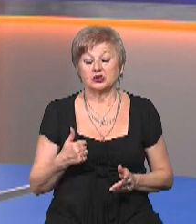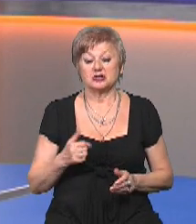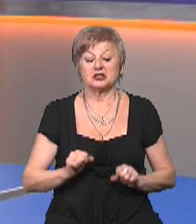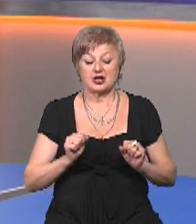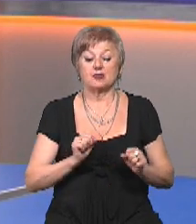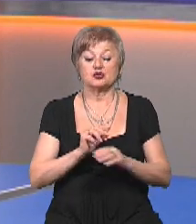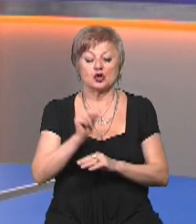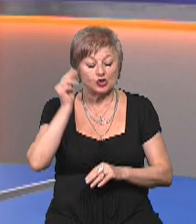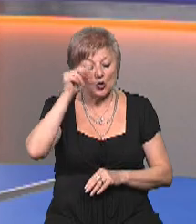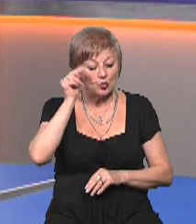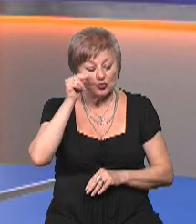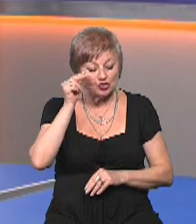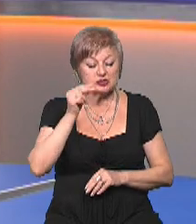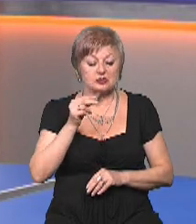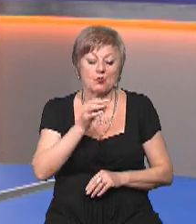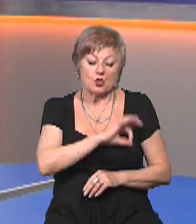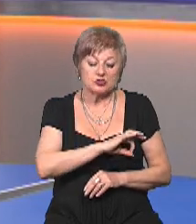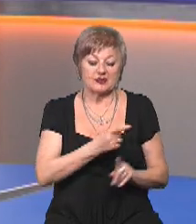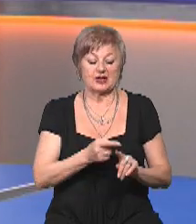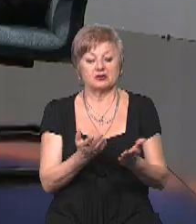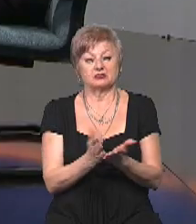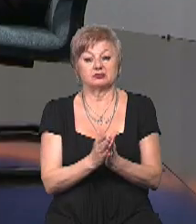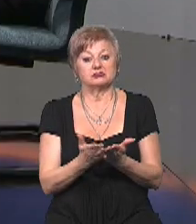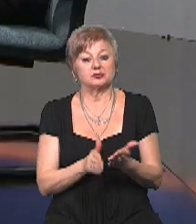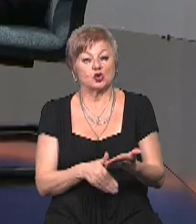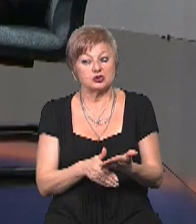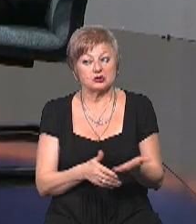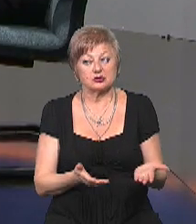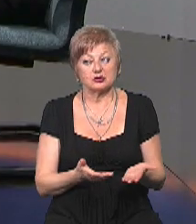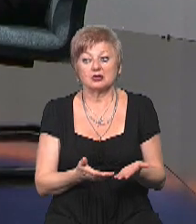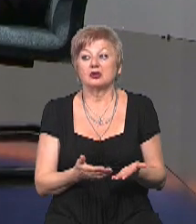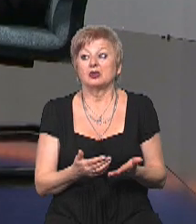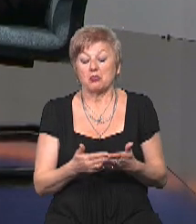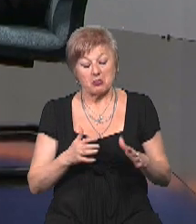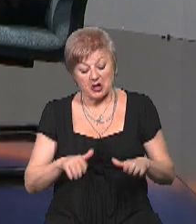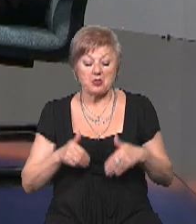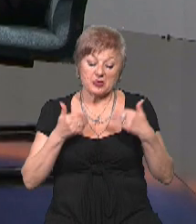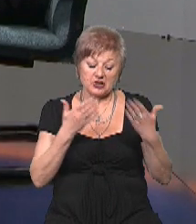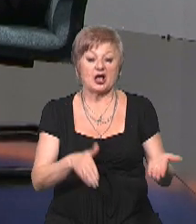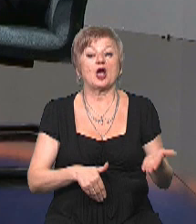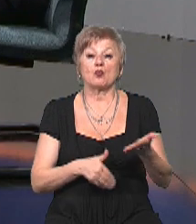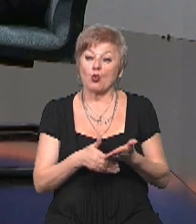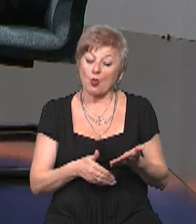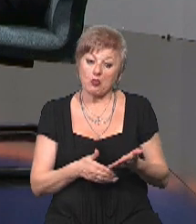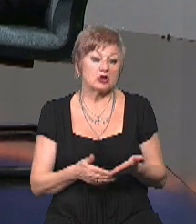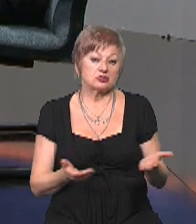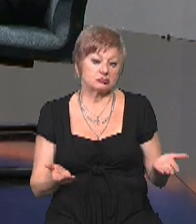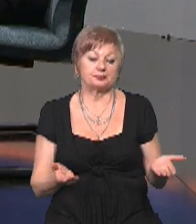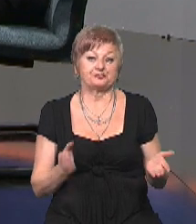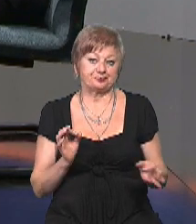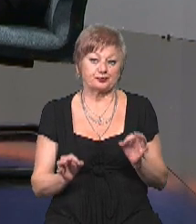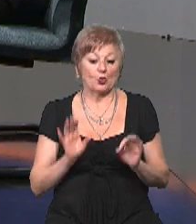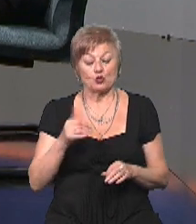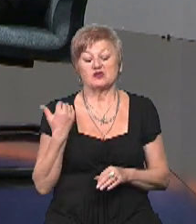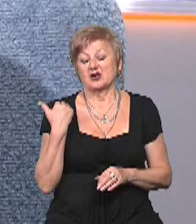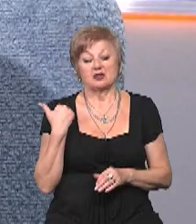їх працювати з цими посібниками. Тому вони є, треба знати, де замовляти. Ми пропонуємо допомогу в цьому, якщо є необхідність, Понятно. Хай звертаються